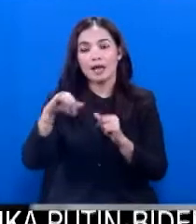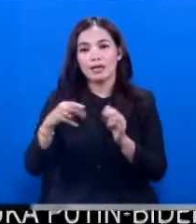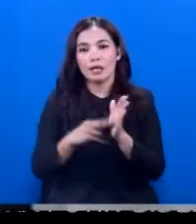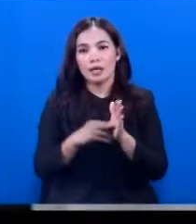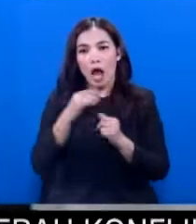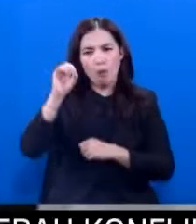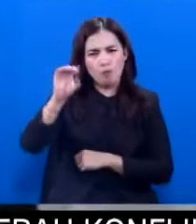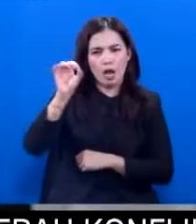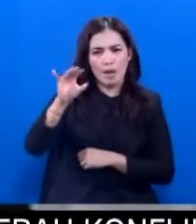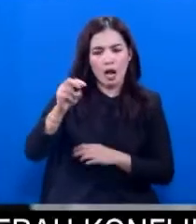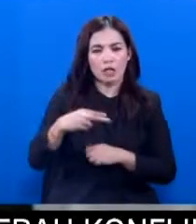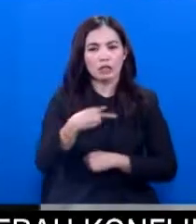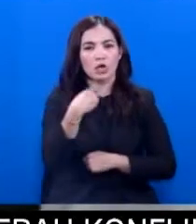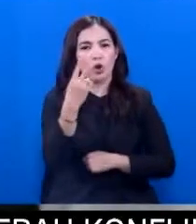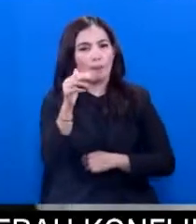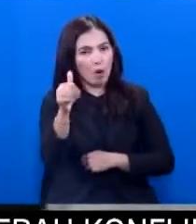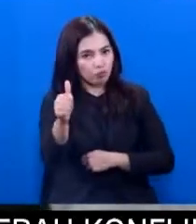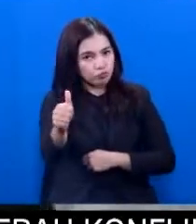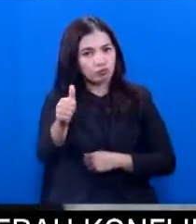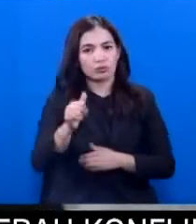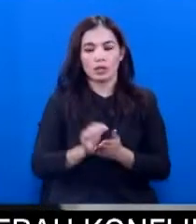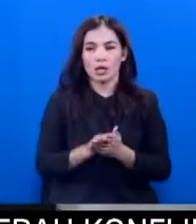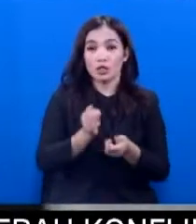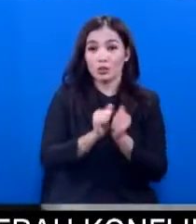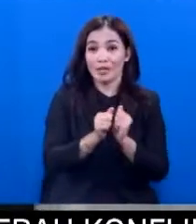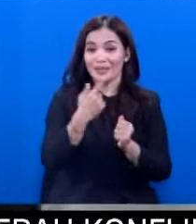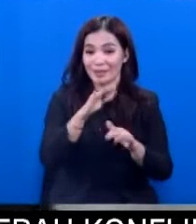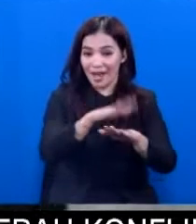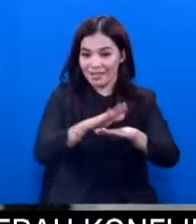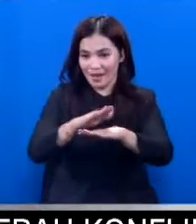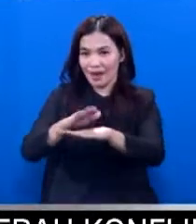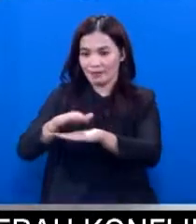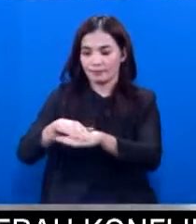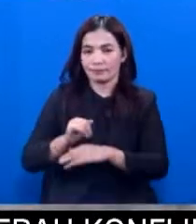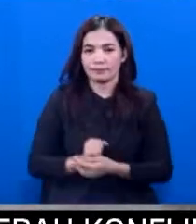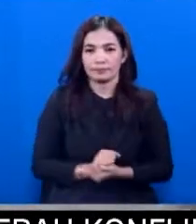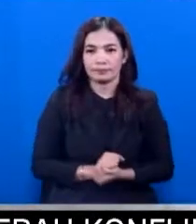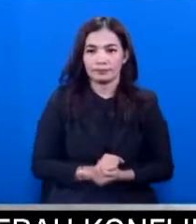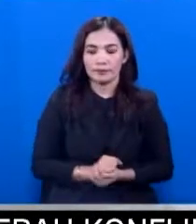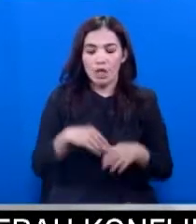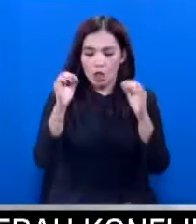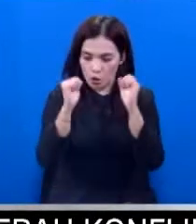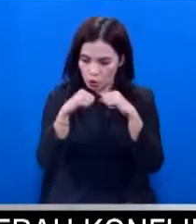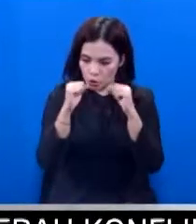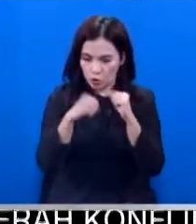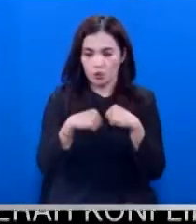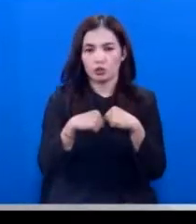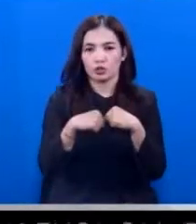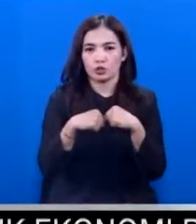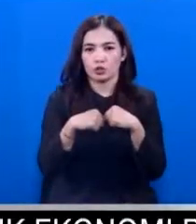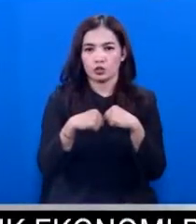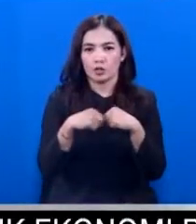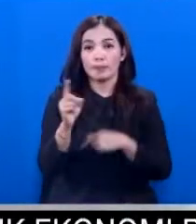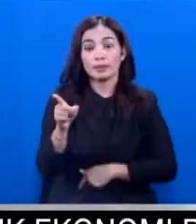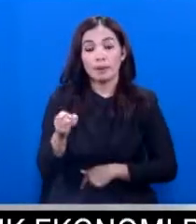juga, dan harus merdu juga suaranya gitu, biar mengajakkan ajakan gitu. Setuju. Kenapa?